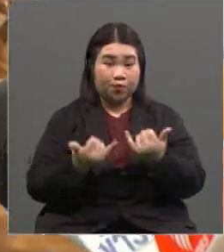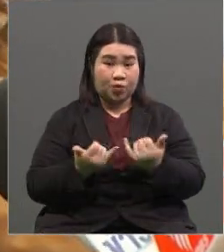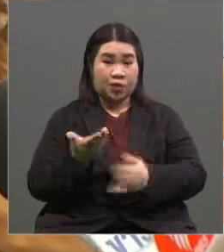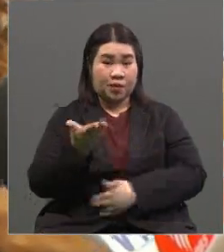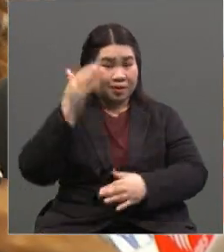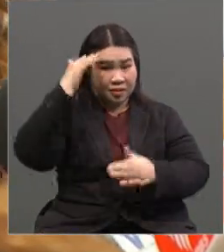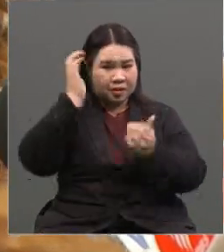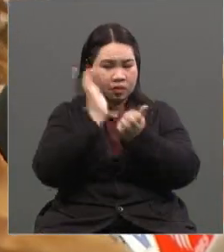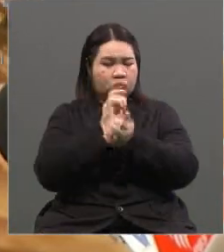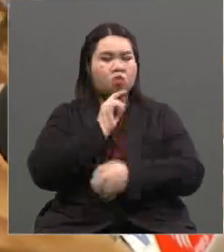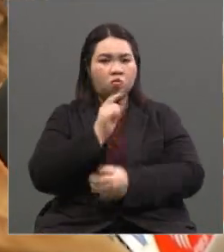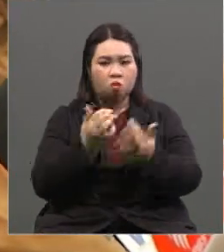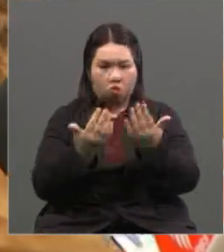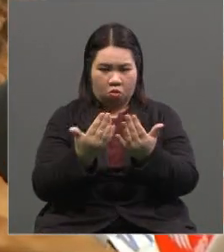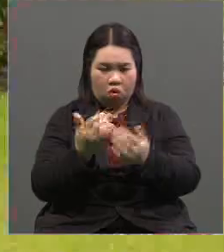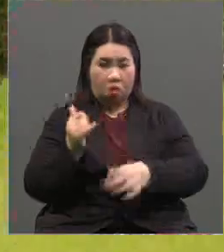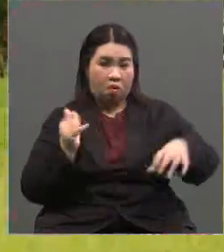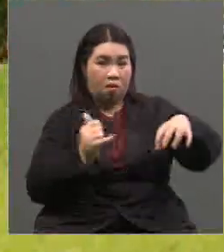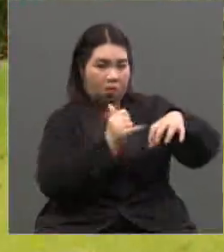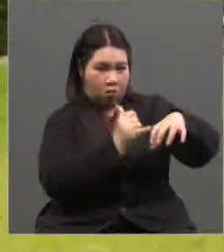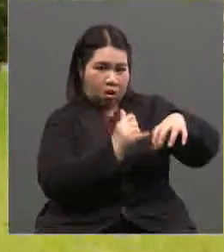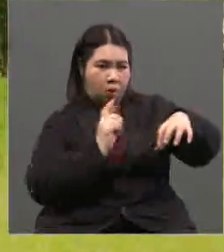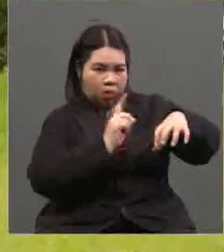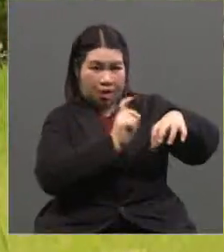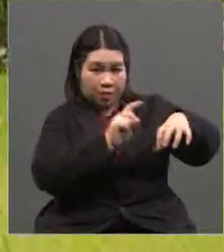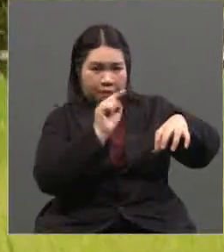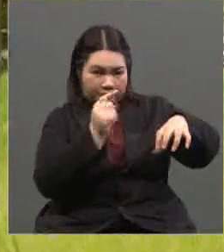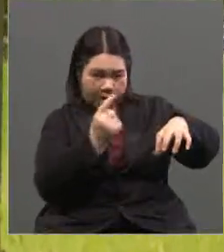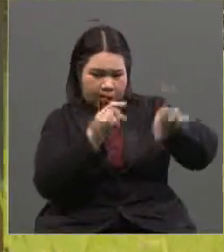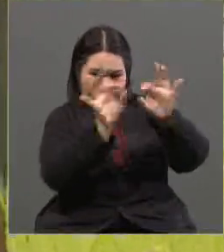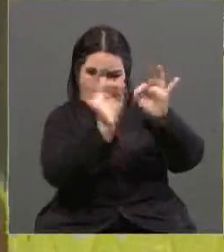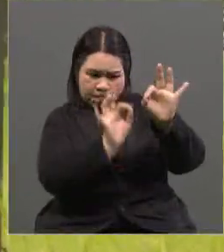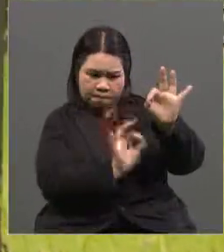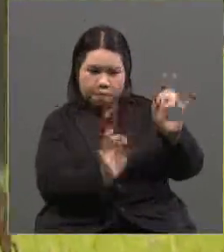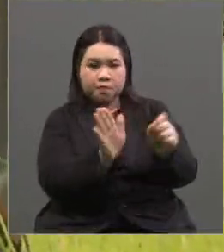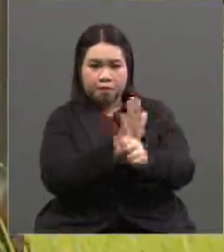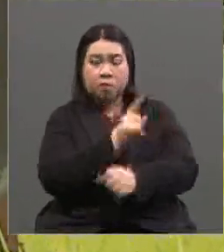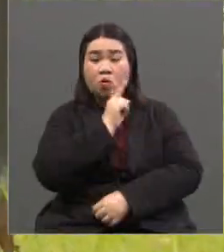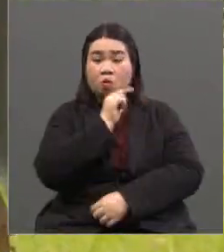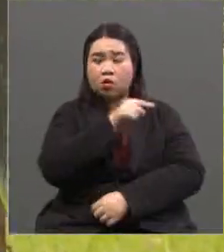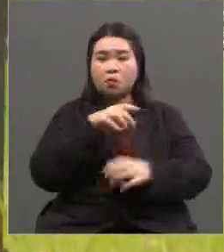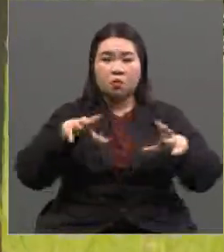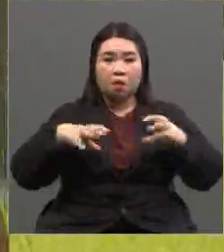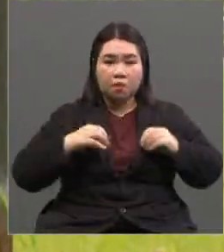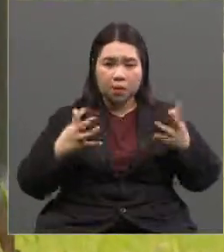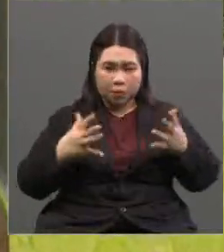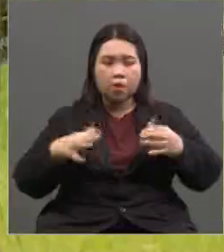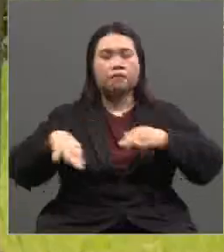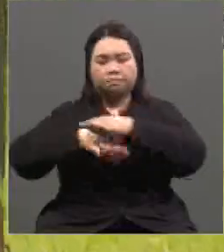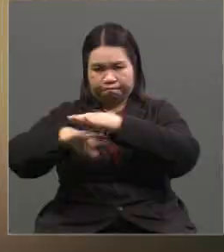บุนะครับว่าจะเข้ามาสอบสวนแอมอีกครั้งเพื่อให้สำนวนมีความรัดกุมหากไม่รับสารภาพก็ต้องใช้พยานหลักฐาน